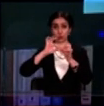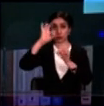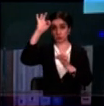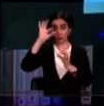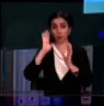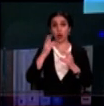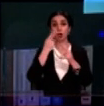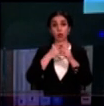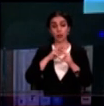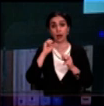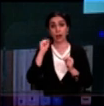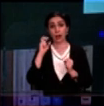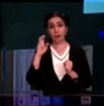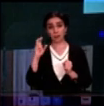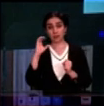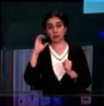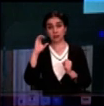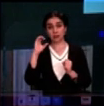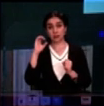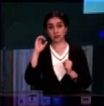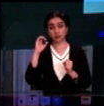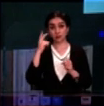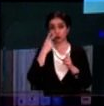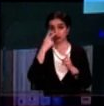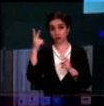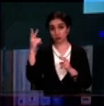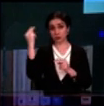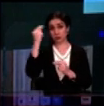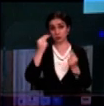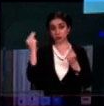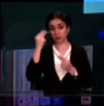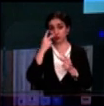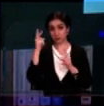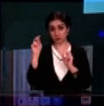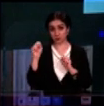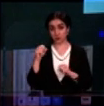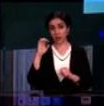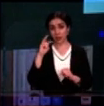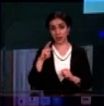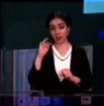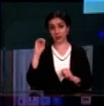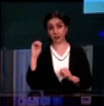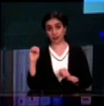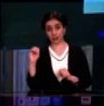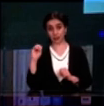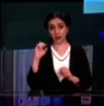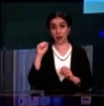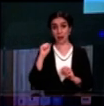CI perpendikular ABG. Mana buni bu yerda ifodaladik. MY perpendikular